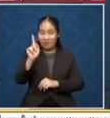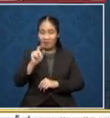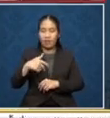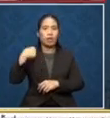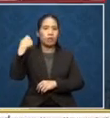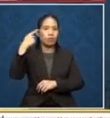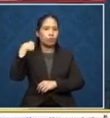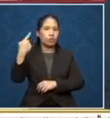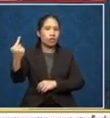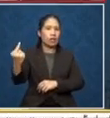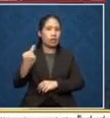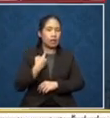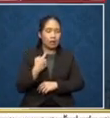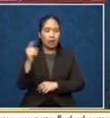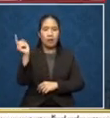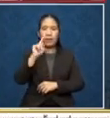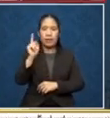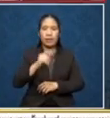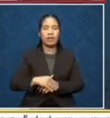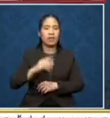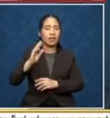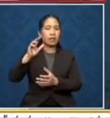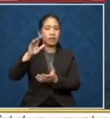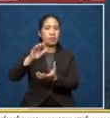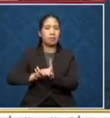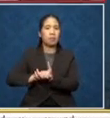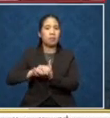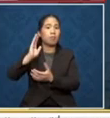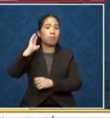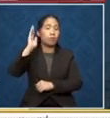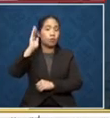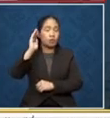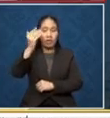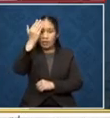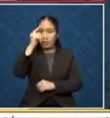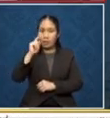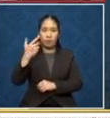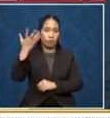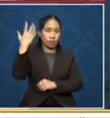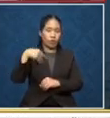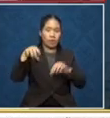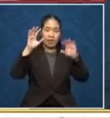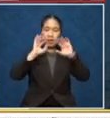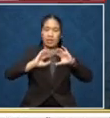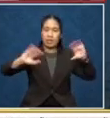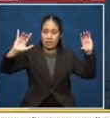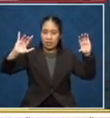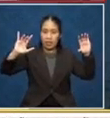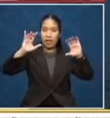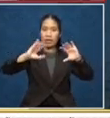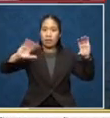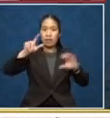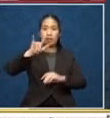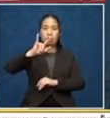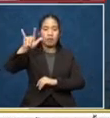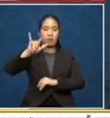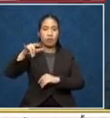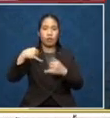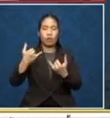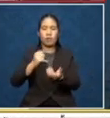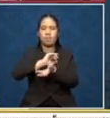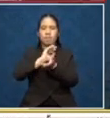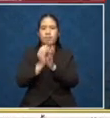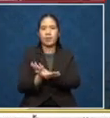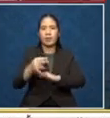พันจอากาศเอกสมศักดิ์เด่นเทศซึ่งแปลสภาพจากข้าราชการทอเป็นลูกจ้างประจำตามคำสั่งทอ